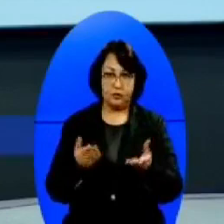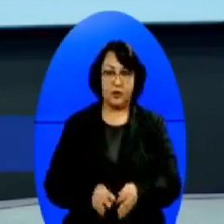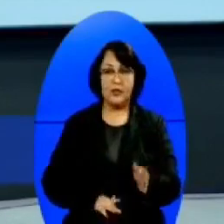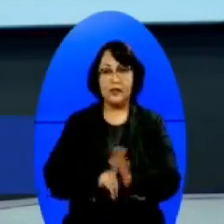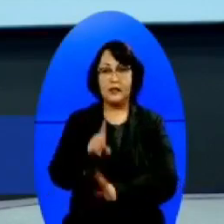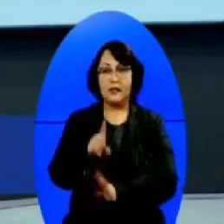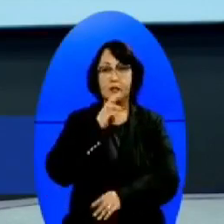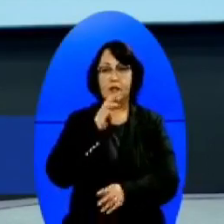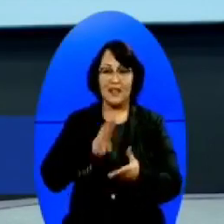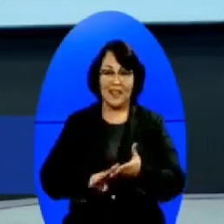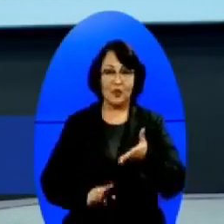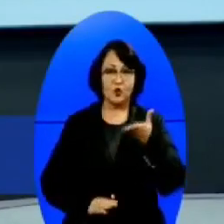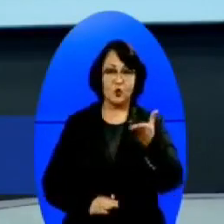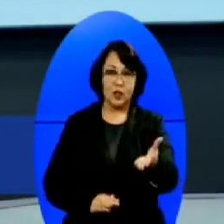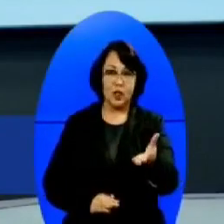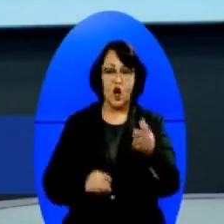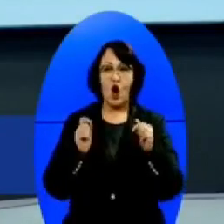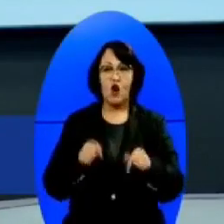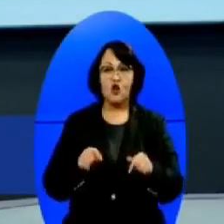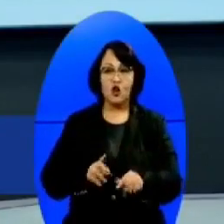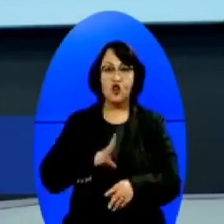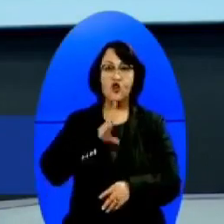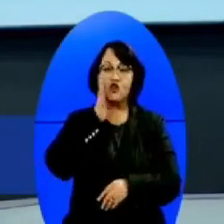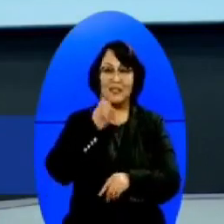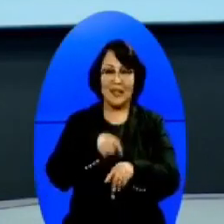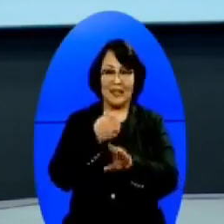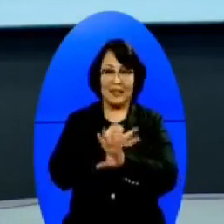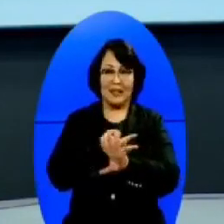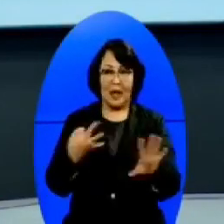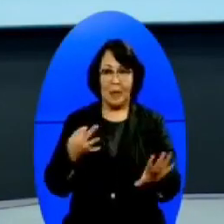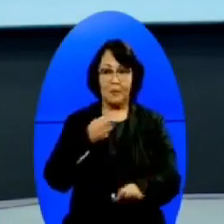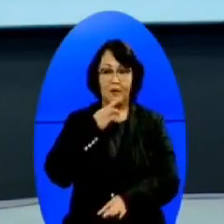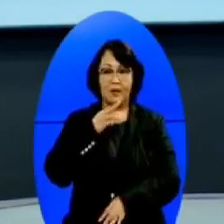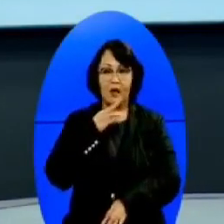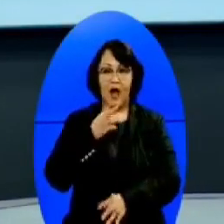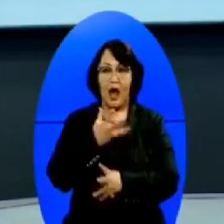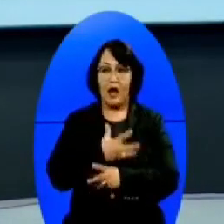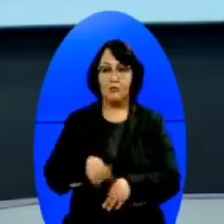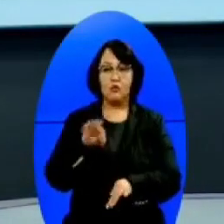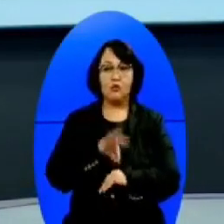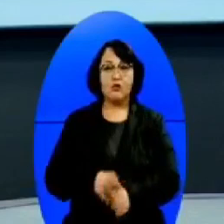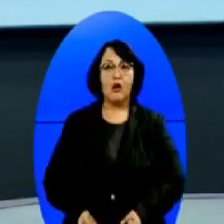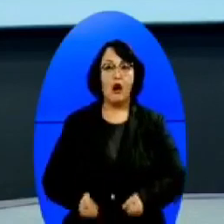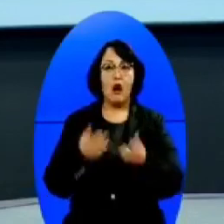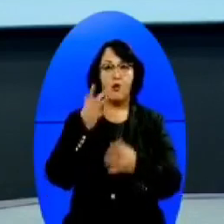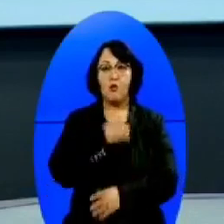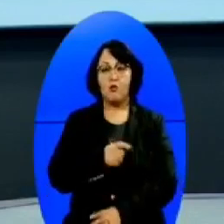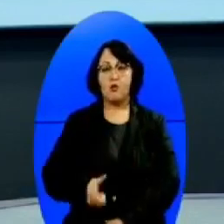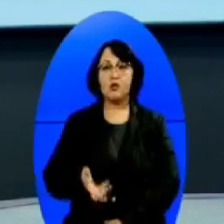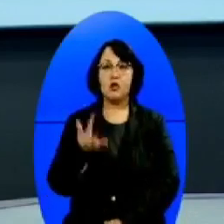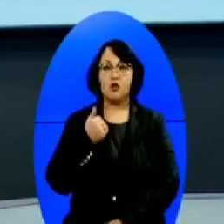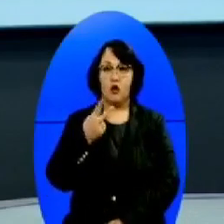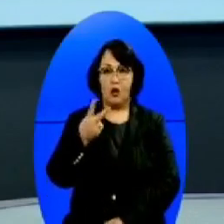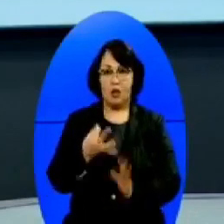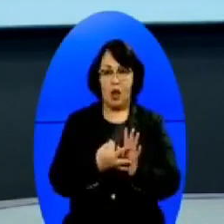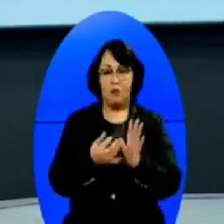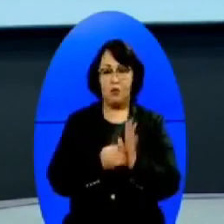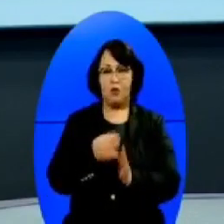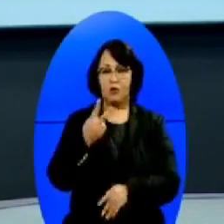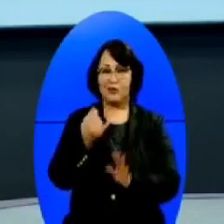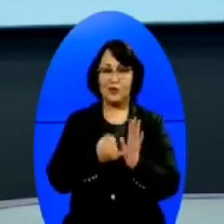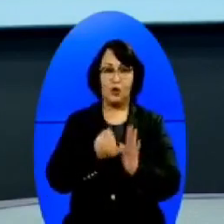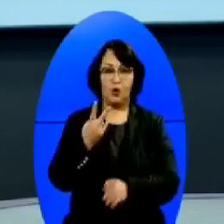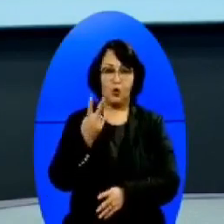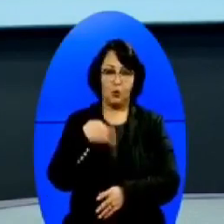Эхний мэдээг танилцуулъя. Тэгэхээр өнөөдөр өглөөний 8 цагийн мэдээлэлээр нийт халдвар авсан хүний тоо 28262 тохиолдол